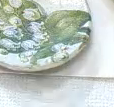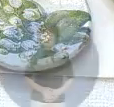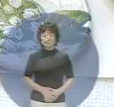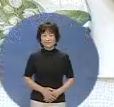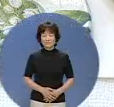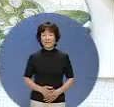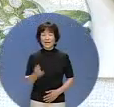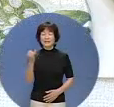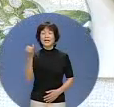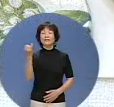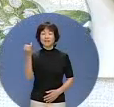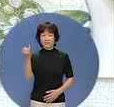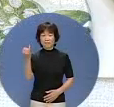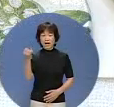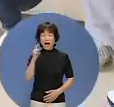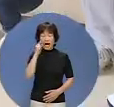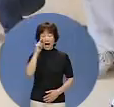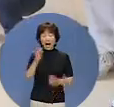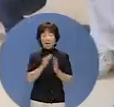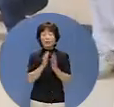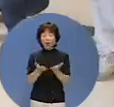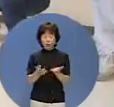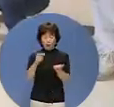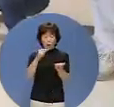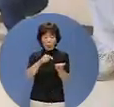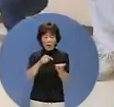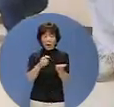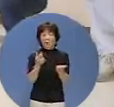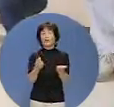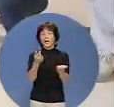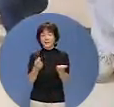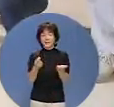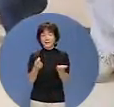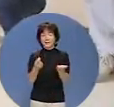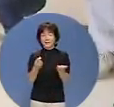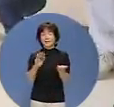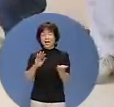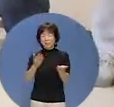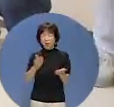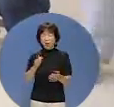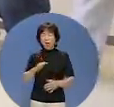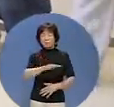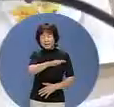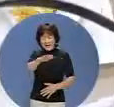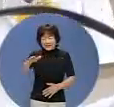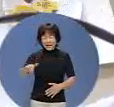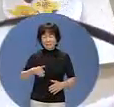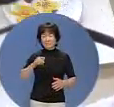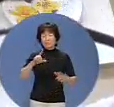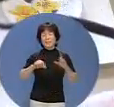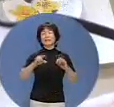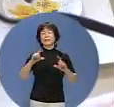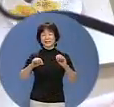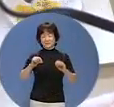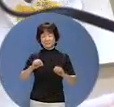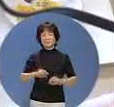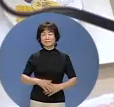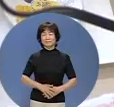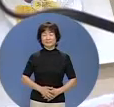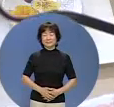坂口さんは見本が同じでも作る人やレイアウトの仕方によって出来上がりは